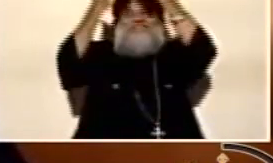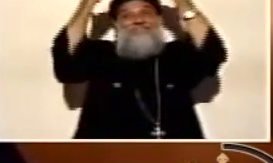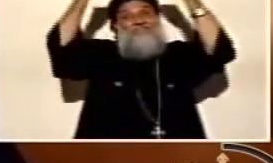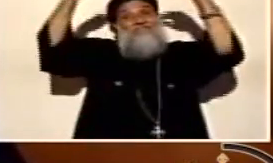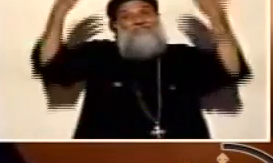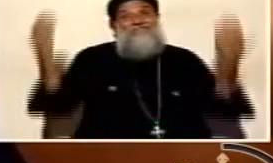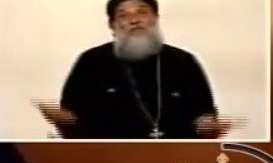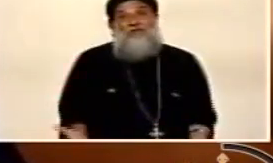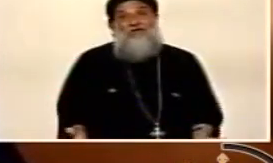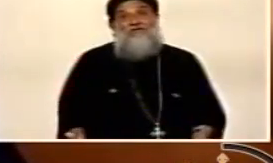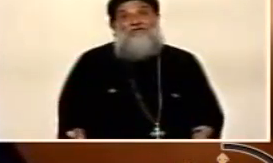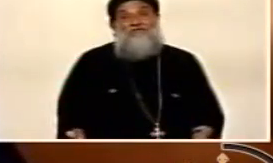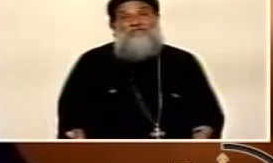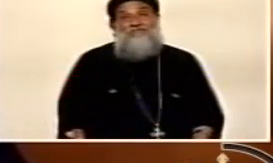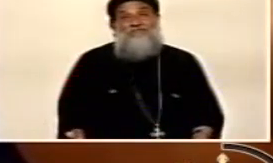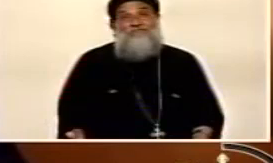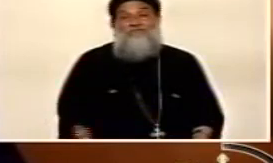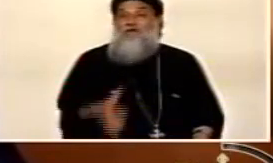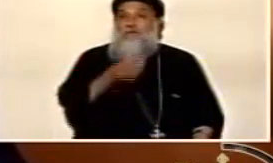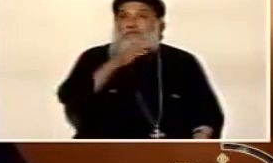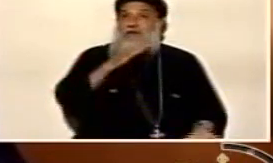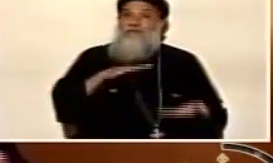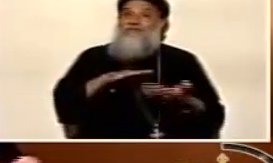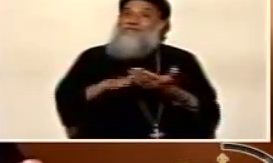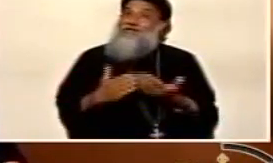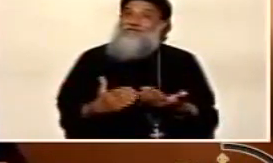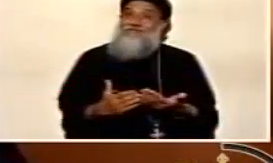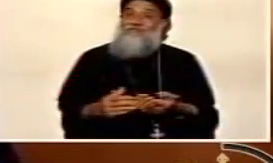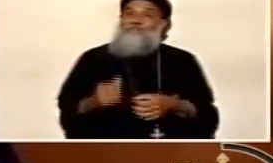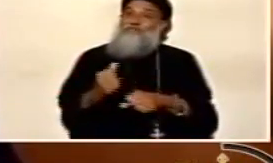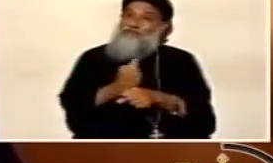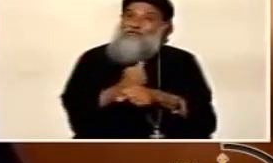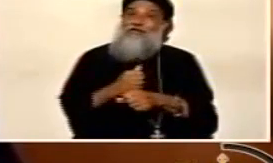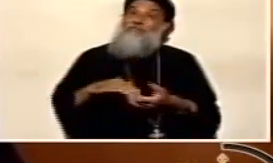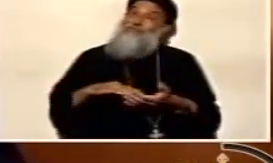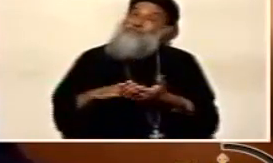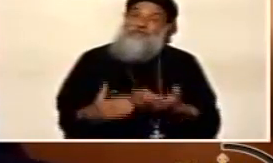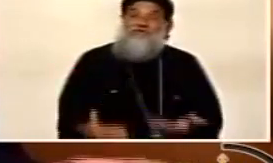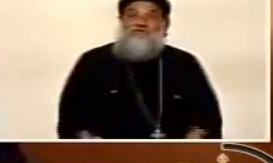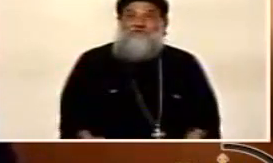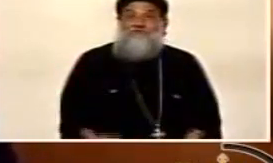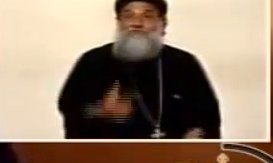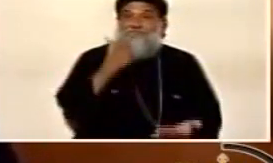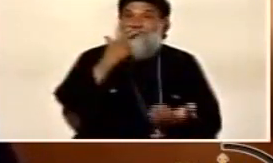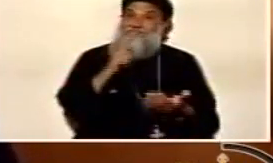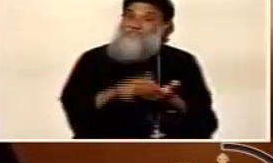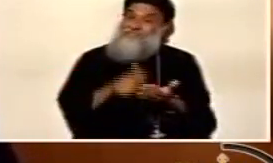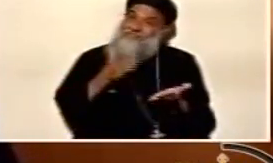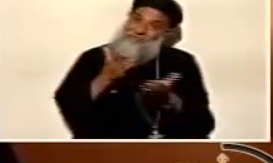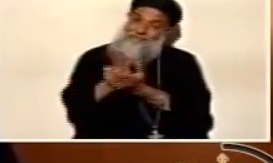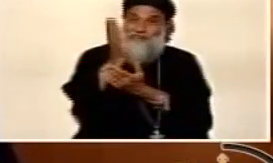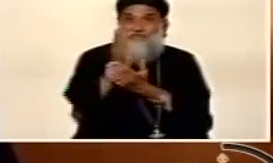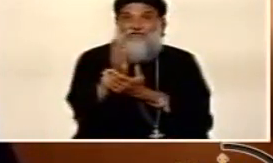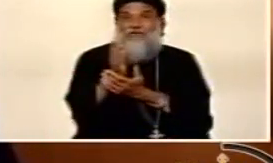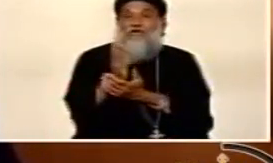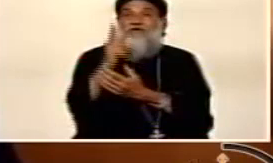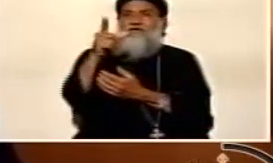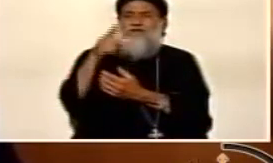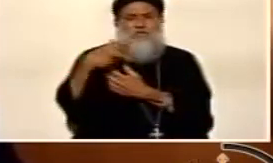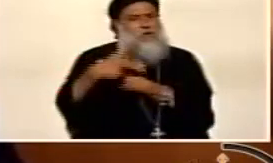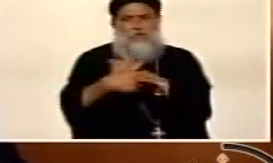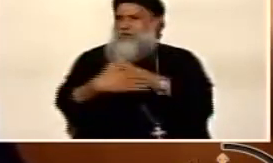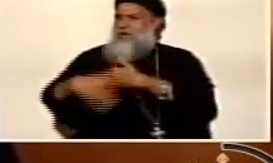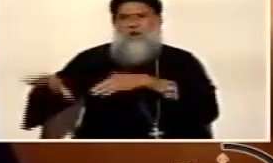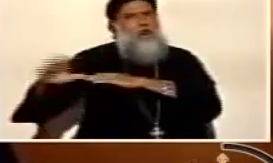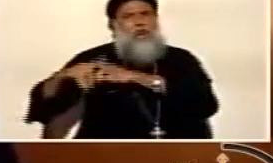بيرفضوا، في ناس اسمهم رافضي الحق، ودول موجودين في كل خدمة وفي كل عصر وفي كل